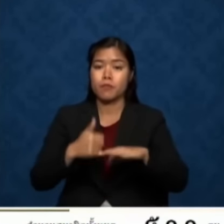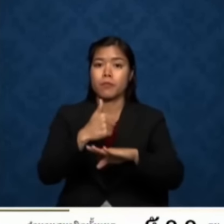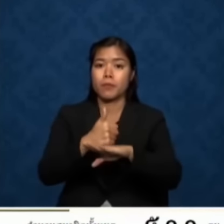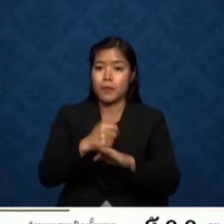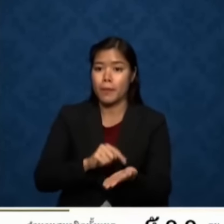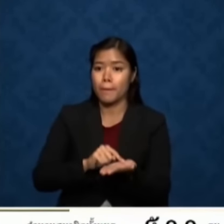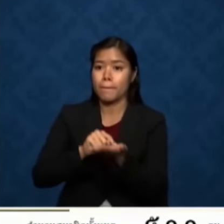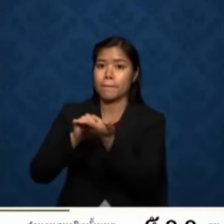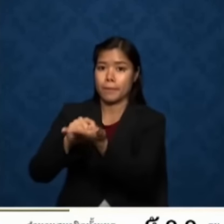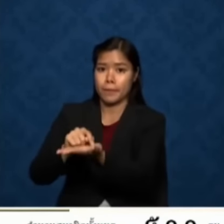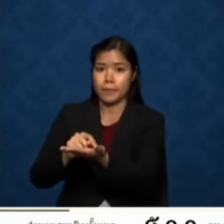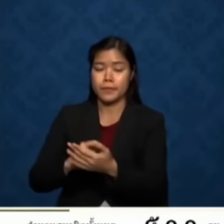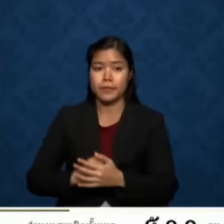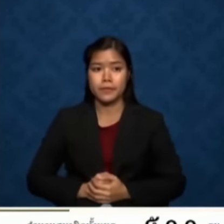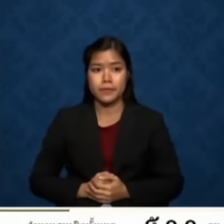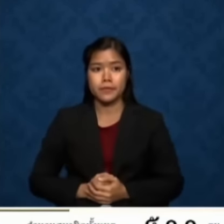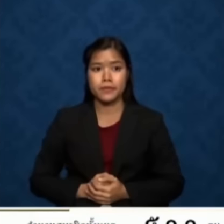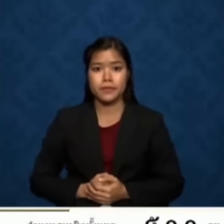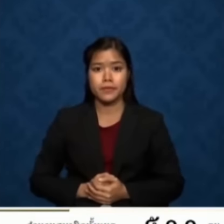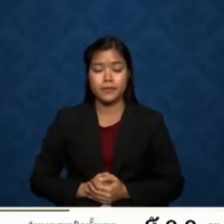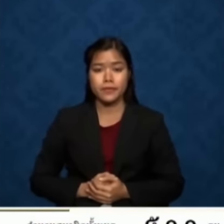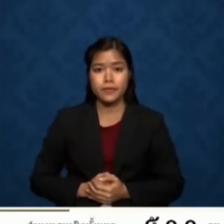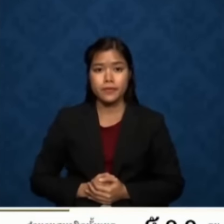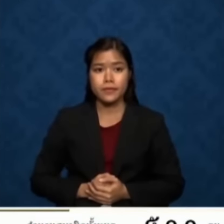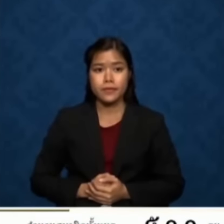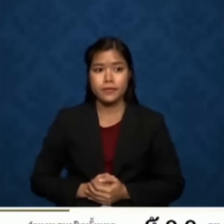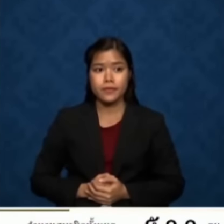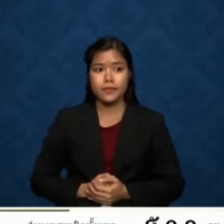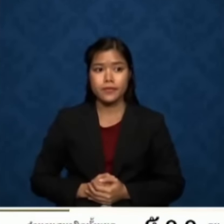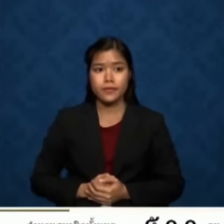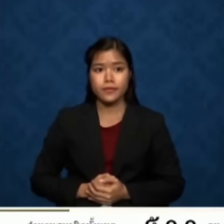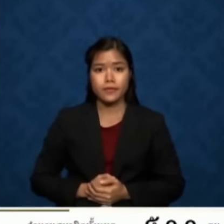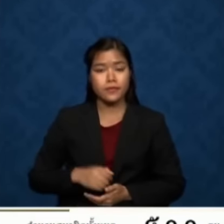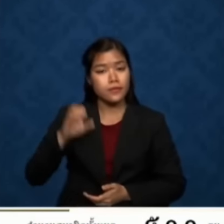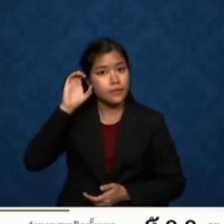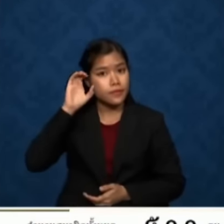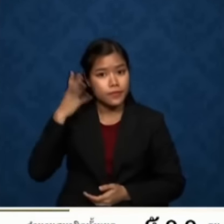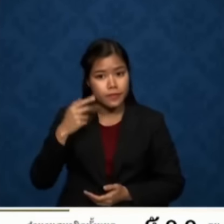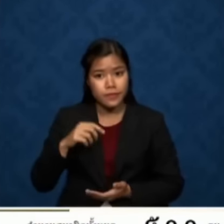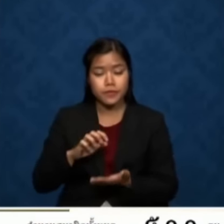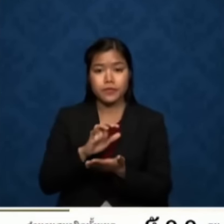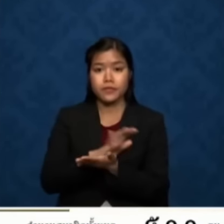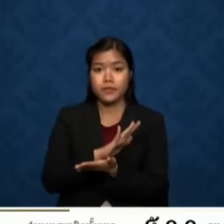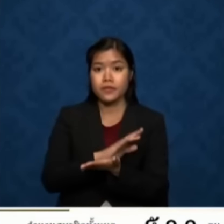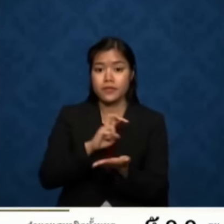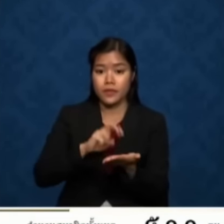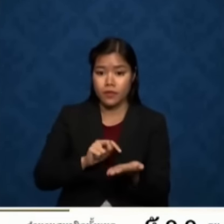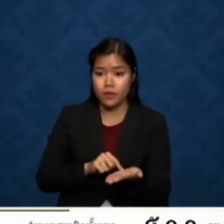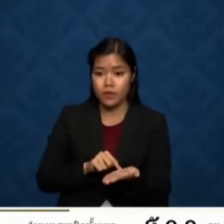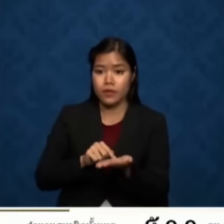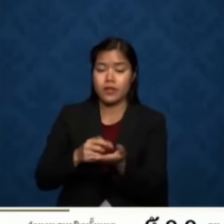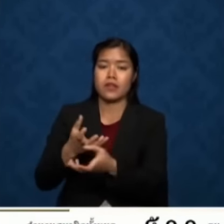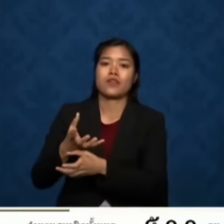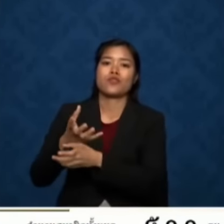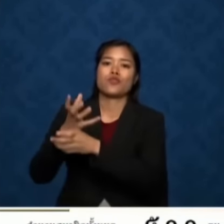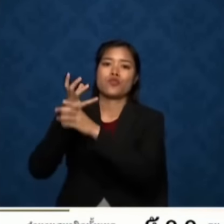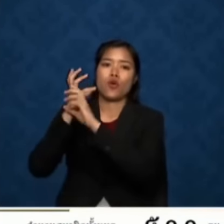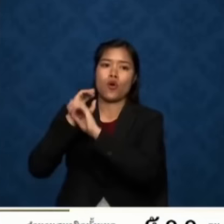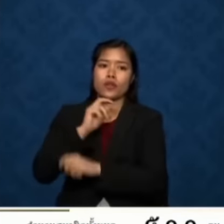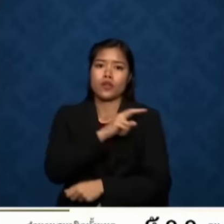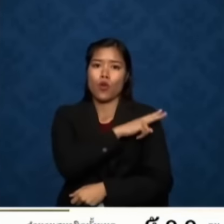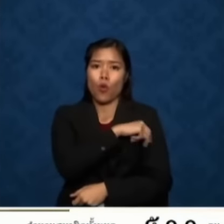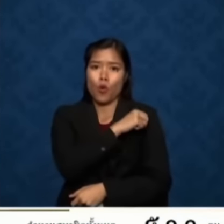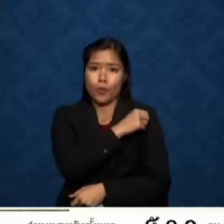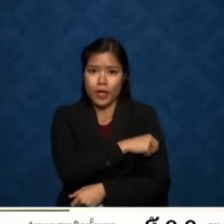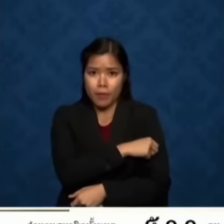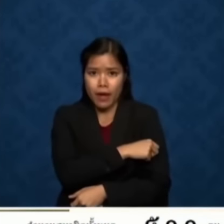ยังไม่เชื่อก็ส่งใบแพทย์กลับไปให้โรงพยาบาลราชทัณฑ์ช่วยดูซิ